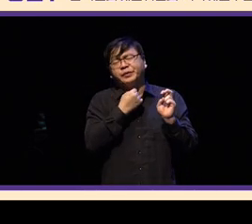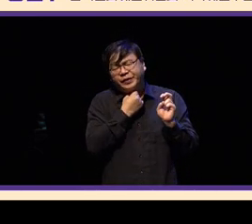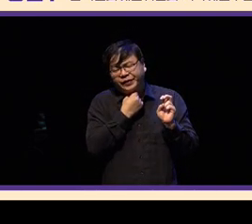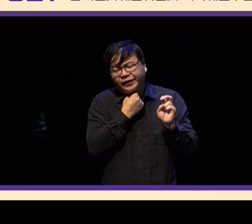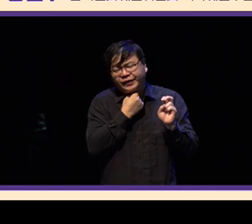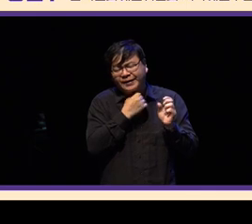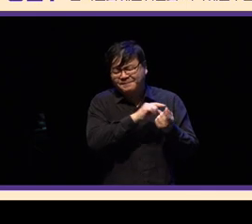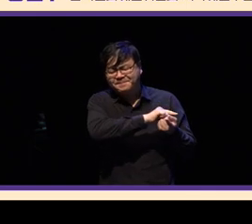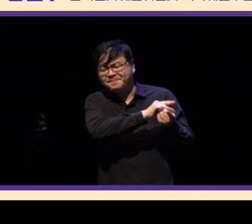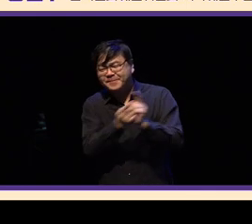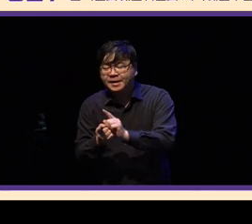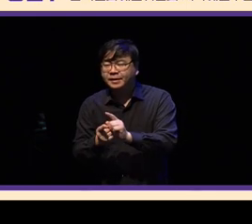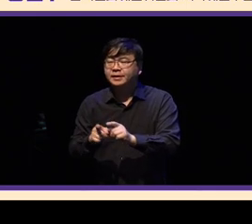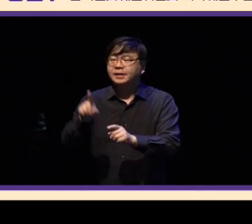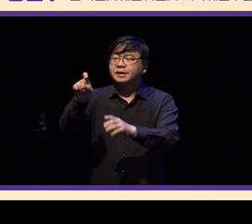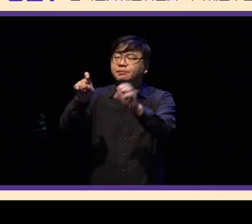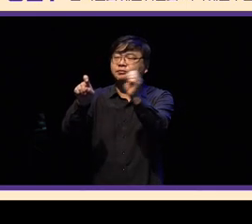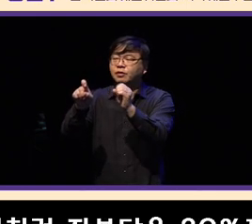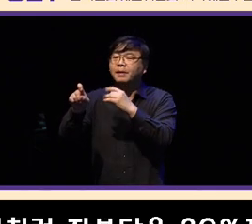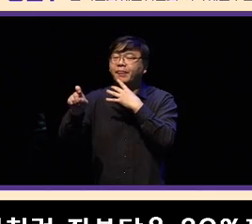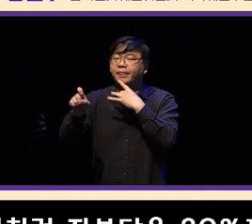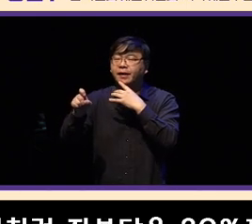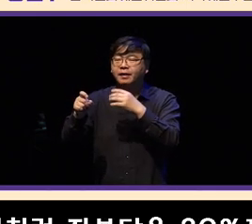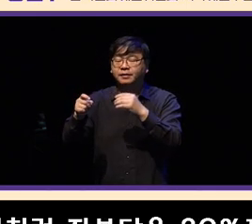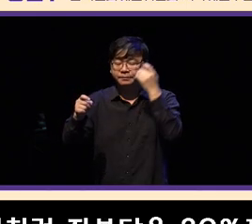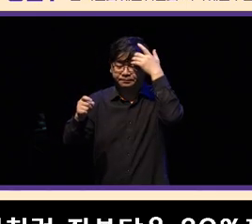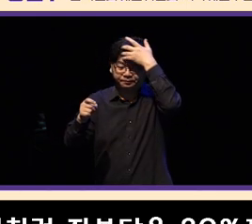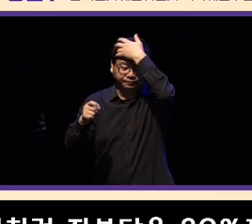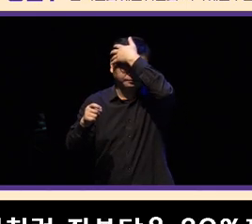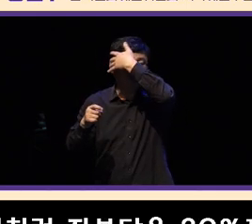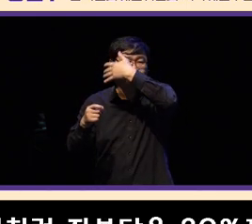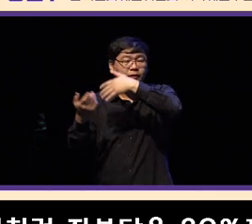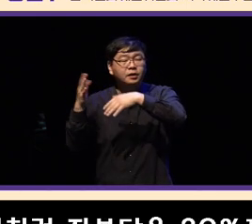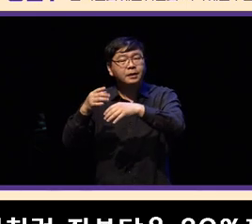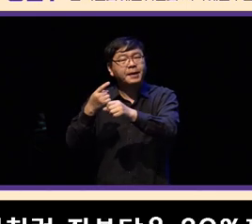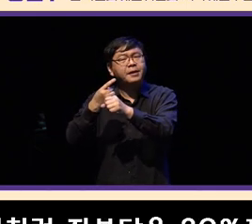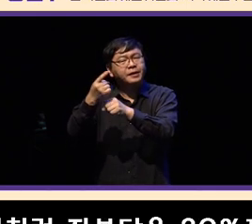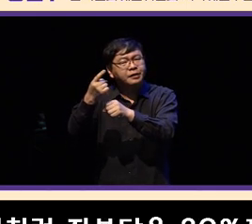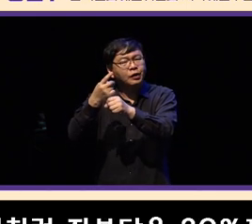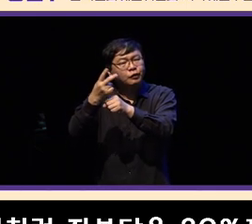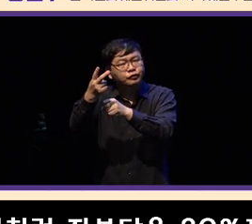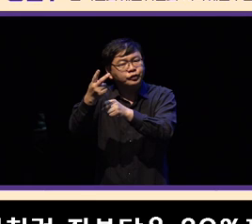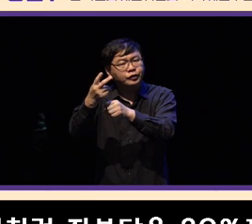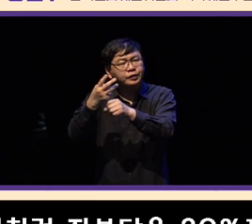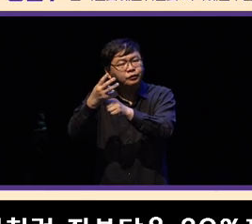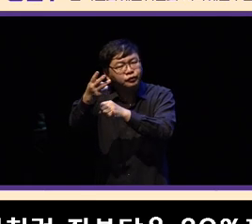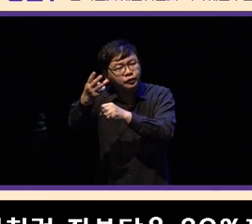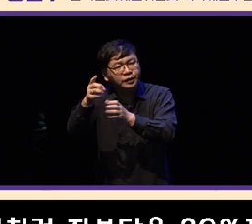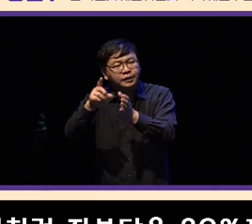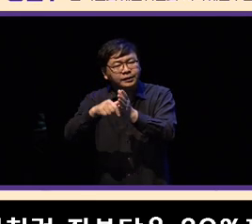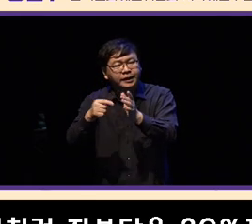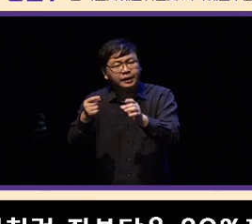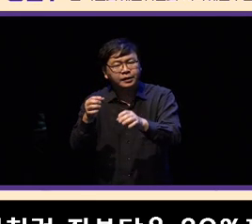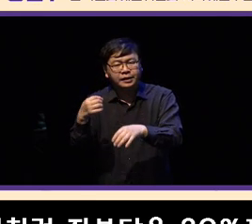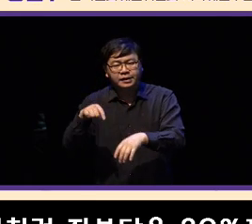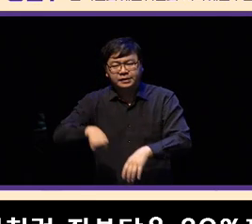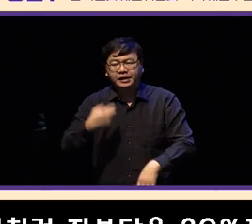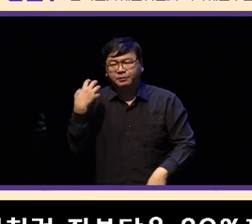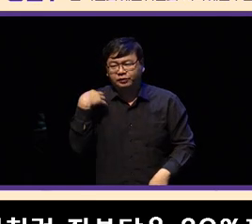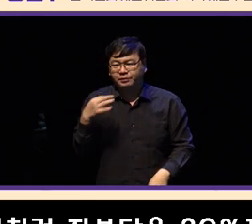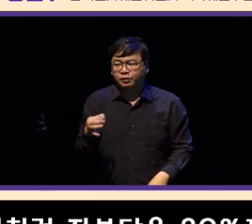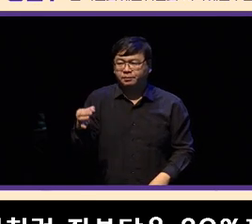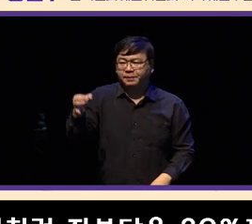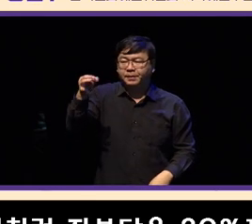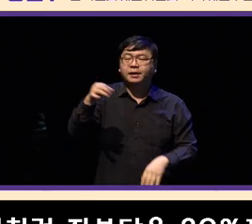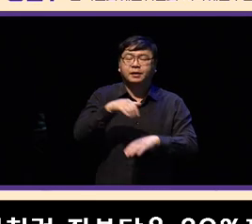올해 요 첫 번째는 10% 정도만 하고 단 그 이후에는 조금 더 높여갈 계획이고요. 그 신청